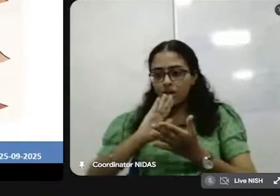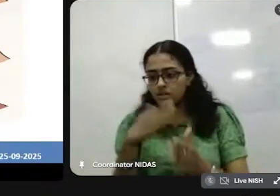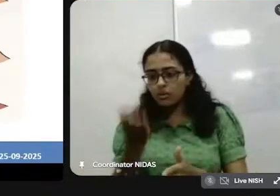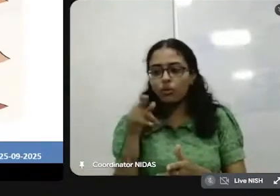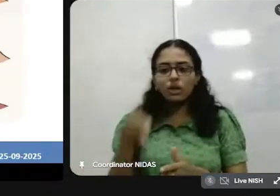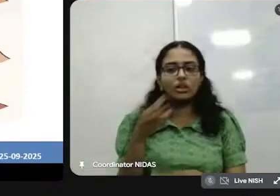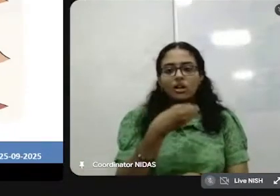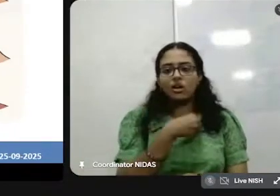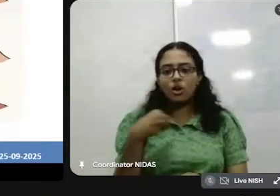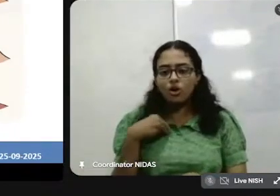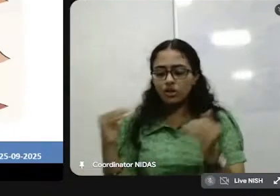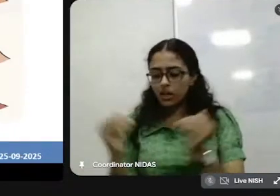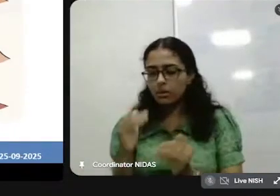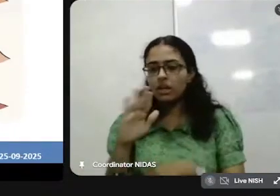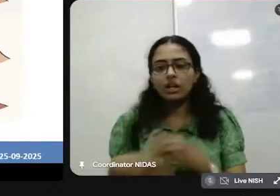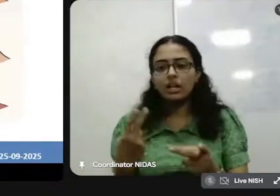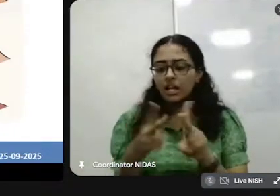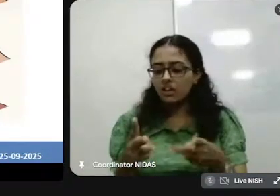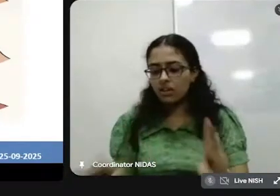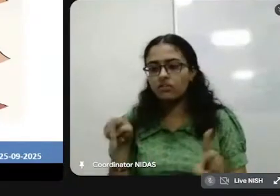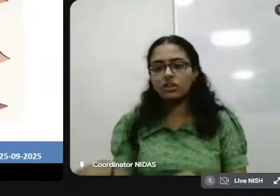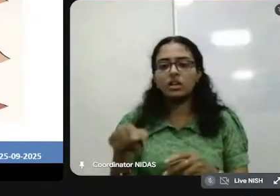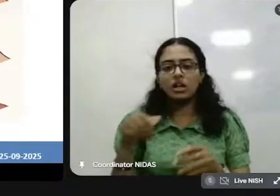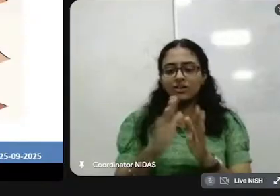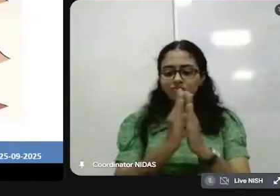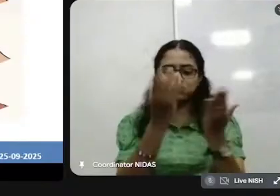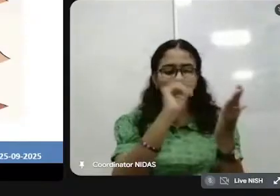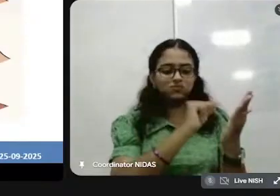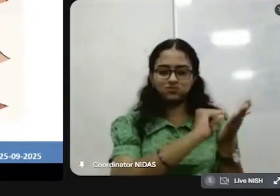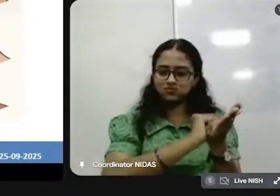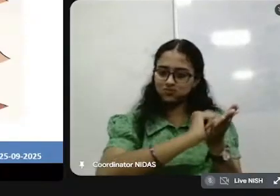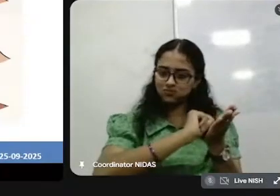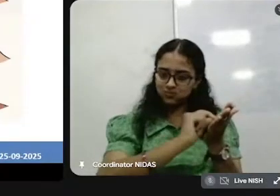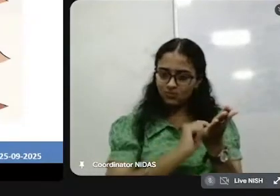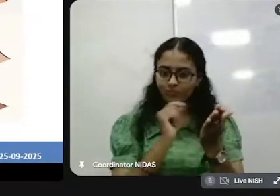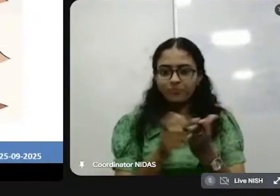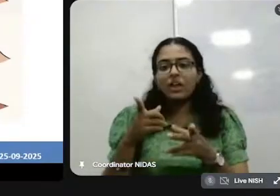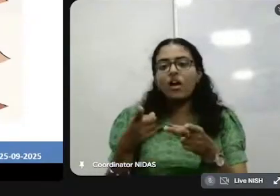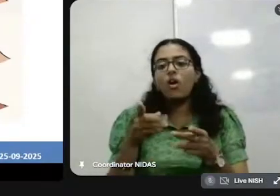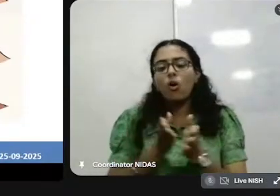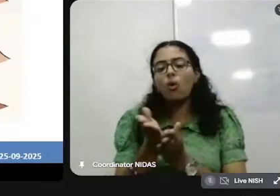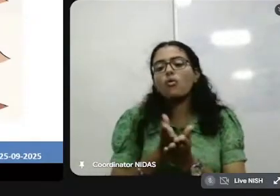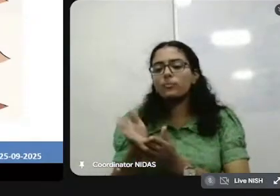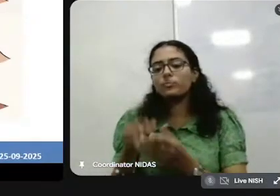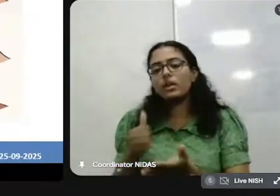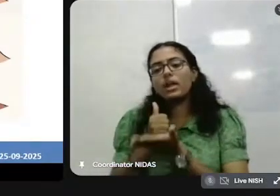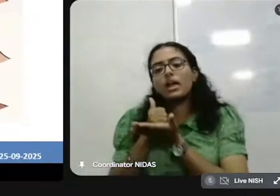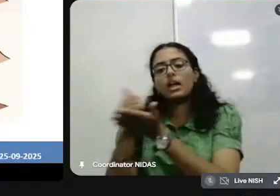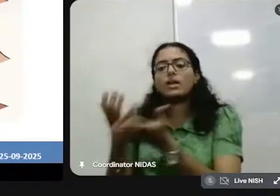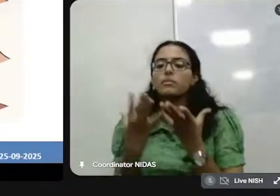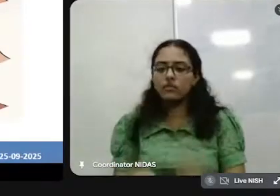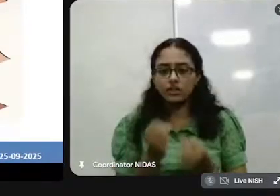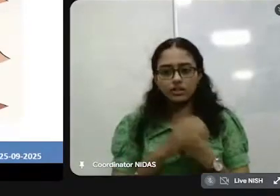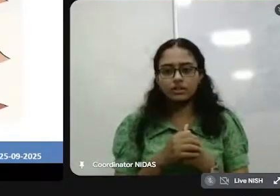ഫ്രണ്ടിനെ കണ്ടു, അങ്ങനത്തെ ഓരോ കാര്യങ്ങൾ ഡയറിയിൽ കുറിച്ച് വെക്കാനായിട്ട് അത് നമുക്കും സഹായിക്കാം, അത് എഴുതി വെക്കാനായിട്ട്.